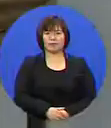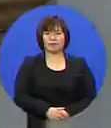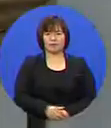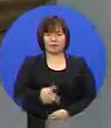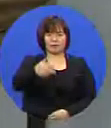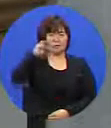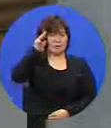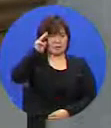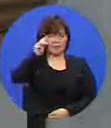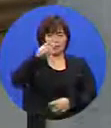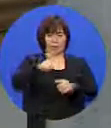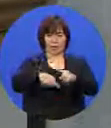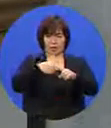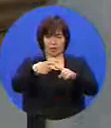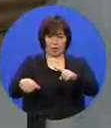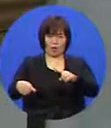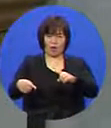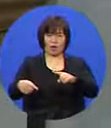잼버리